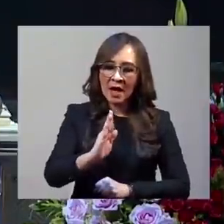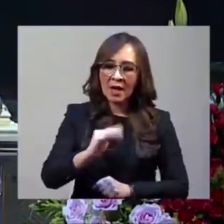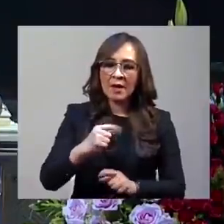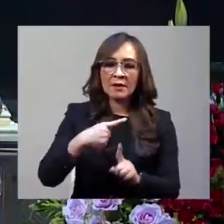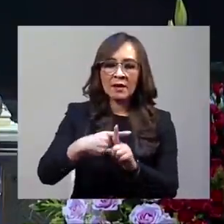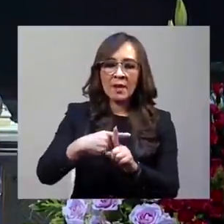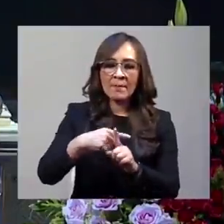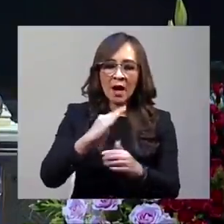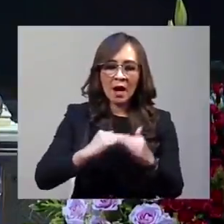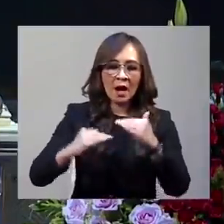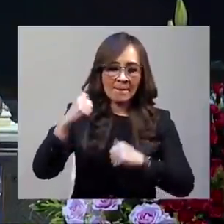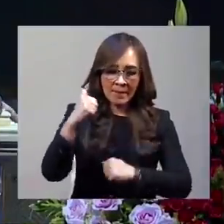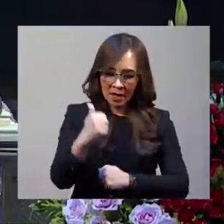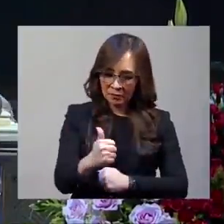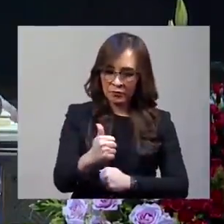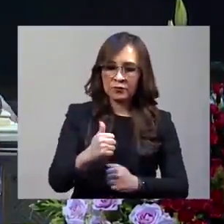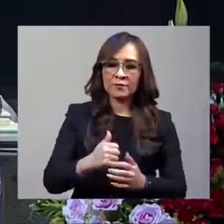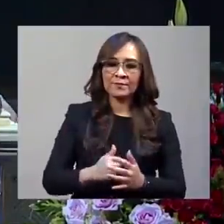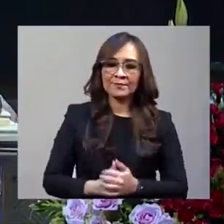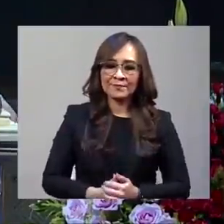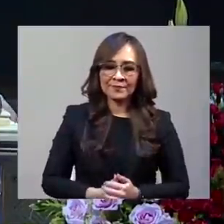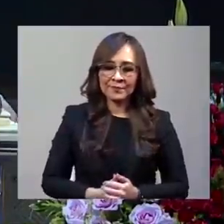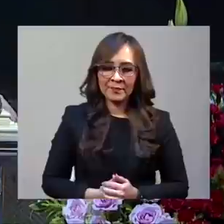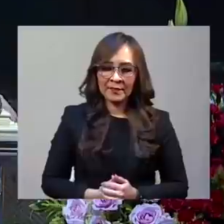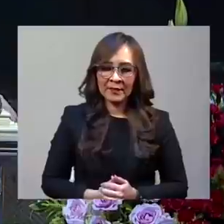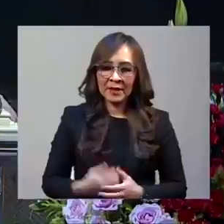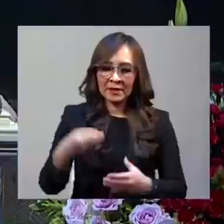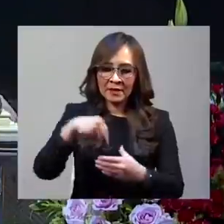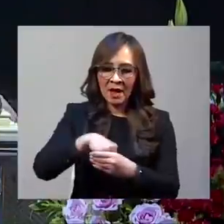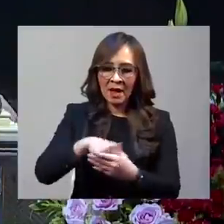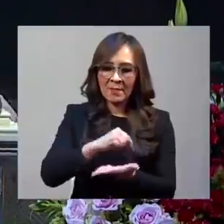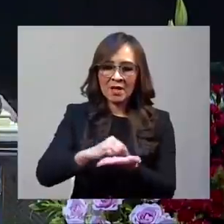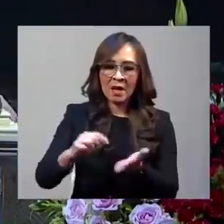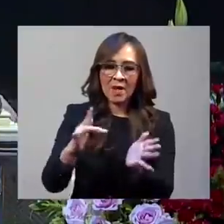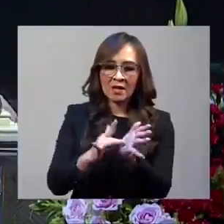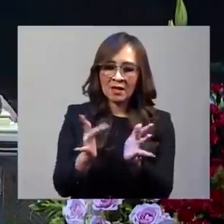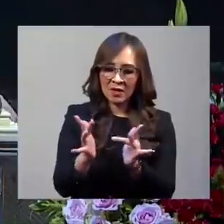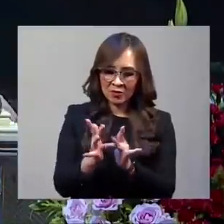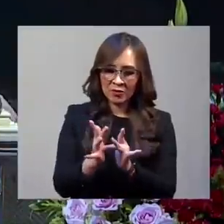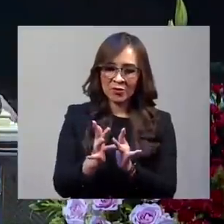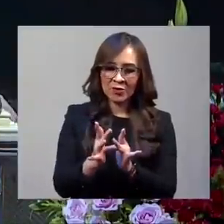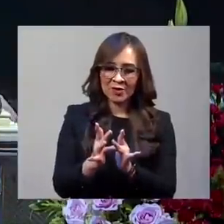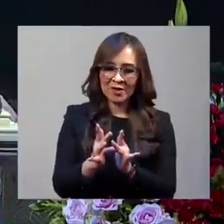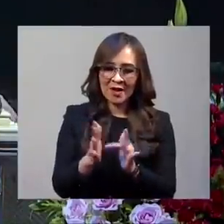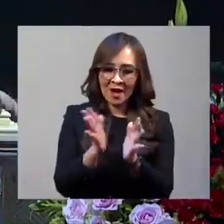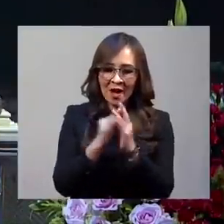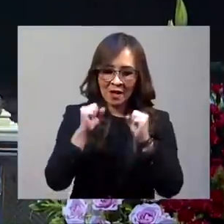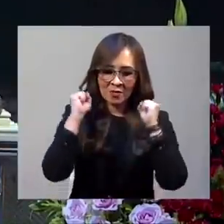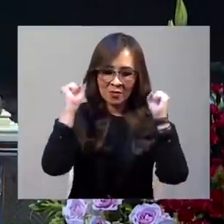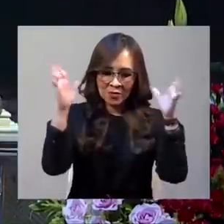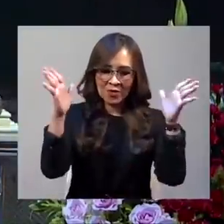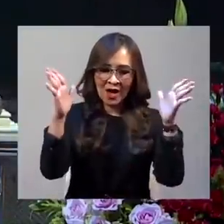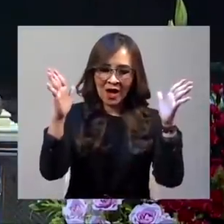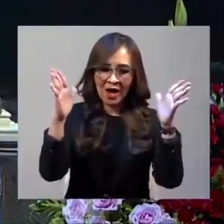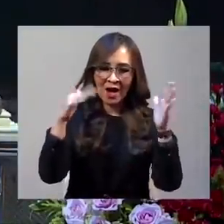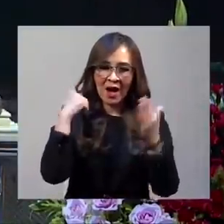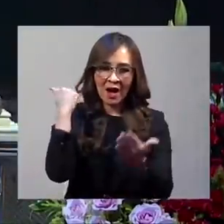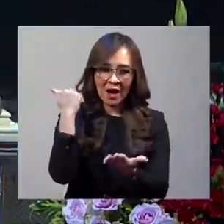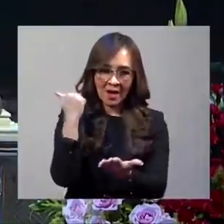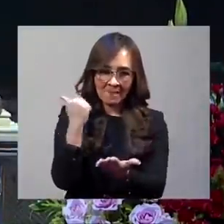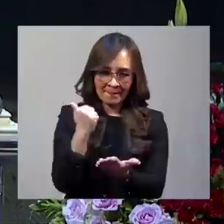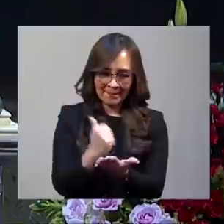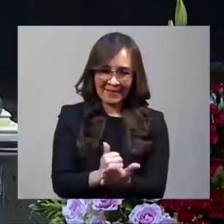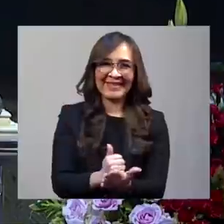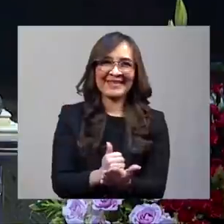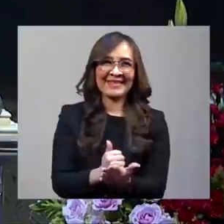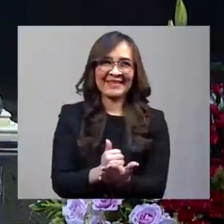hari makin berkenan kepada Kristus. Di dalam nama Yesus kami berdoa, haleluya. Sama-sama kita yang percaya katakan